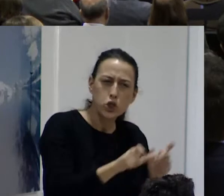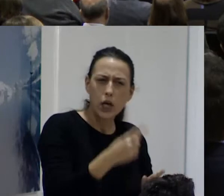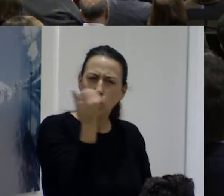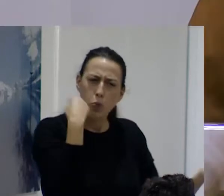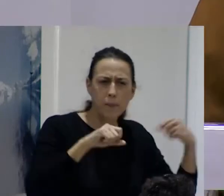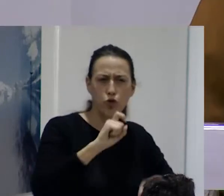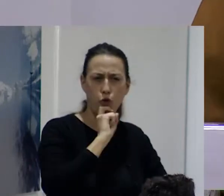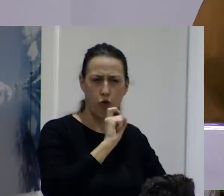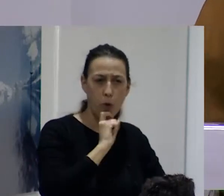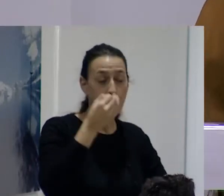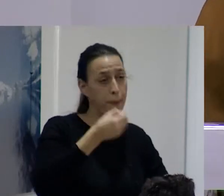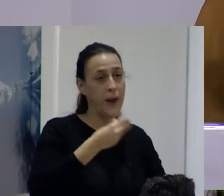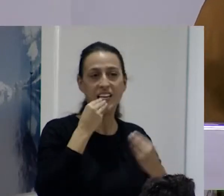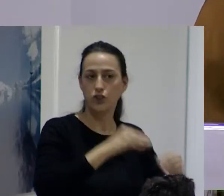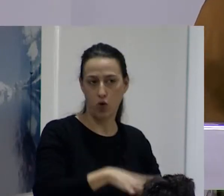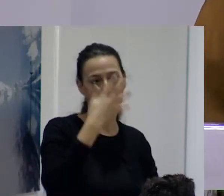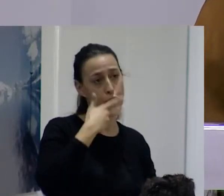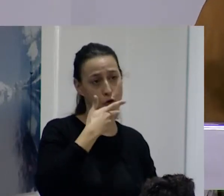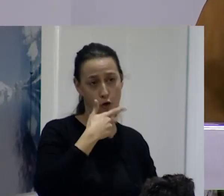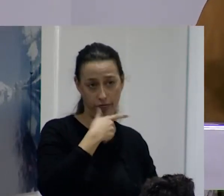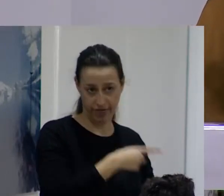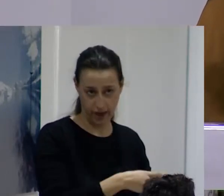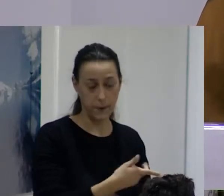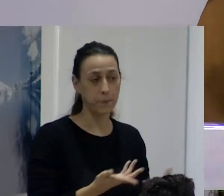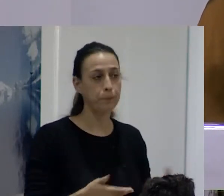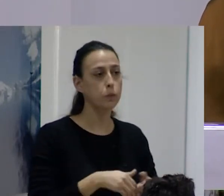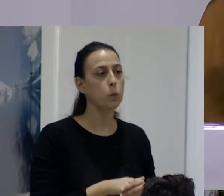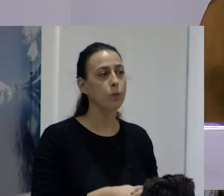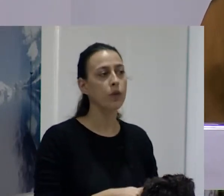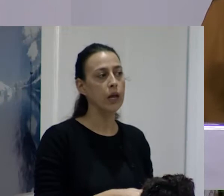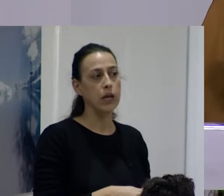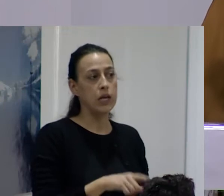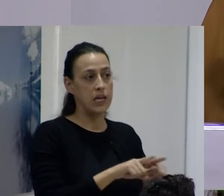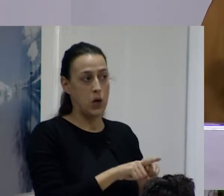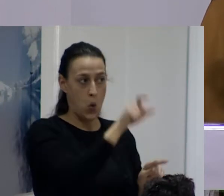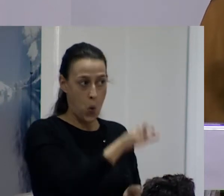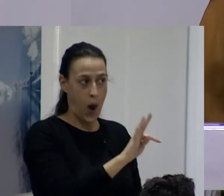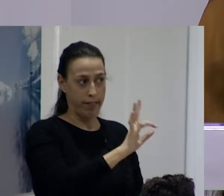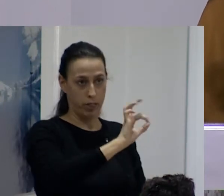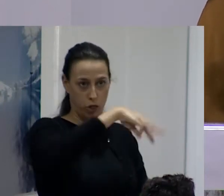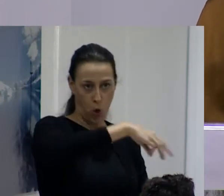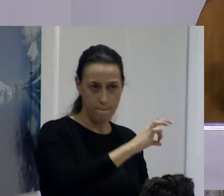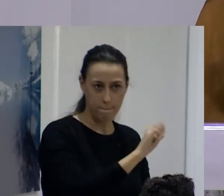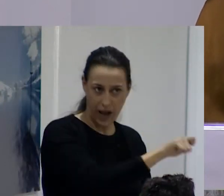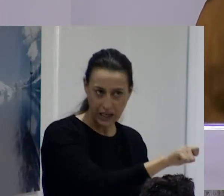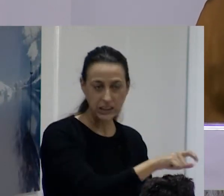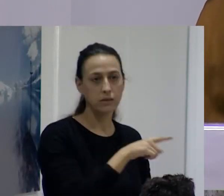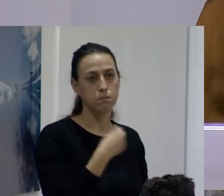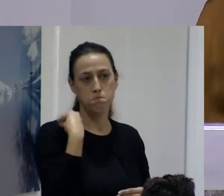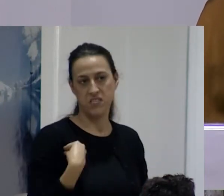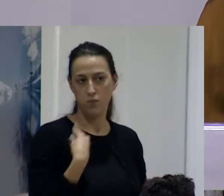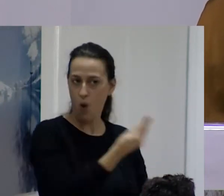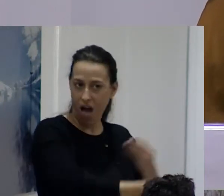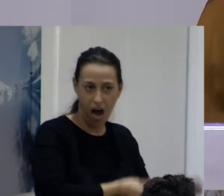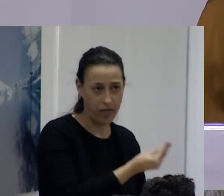passat com si foren perles que van encastant-se en el tapís del saber històric. Un discurs trenat amb centenars